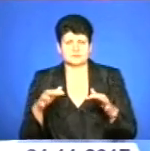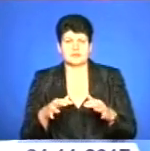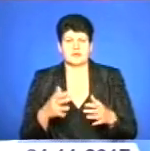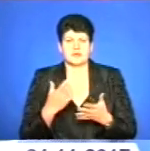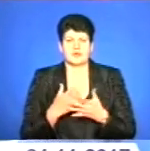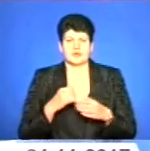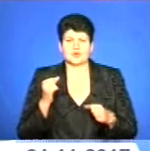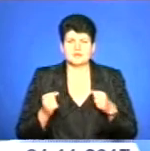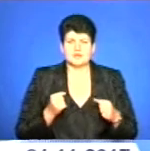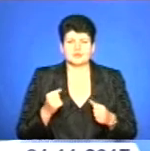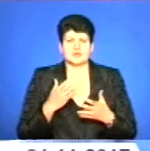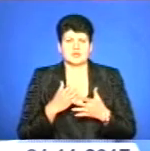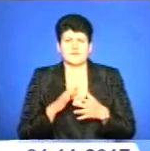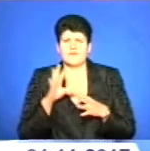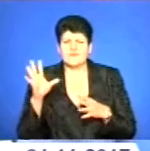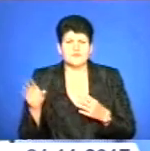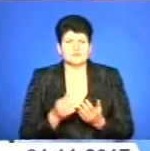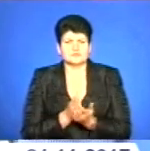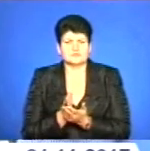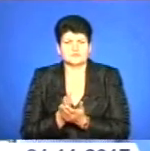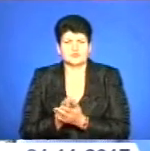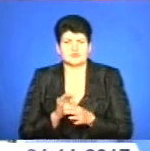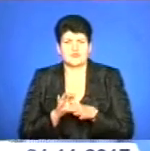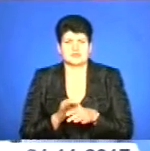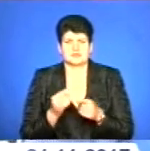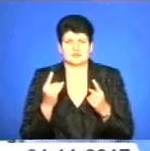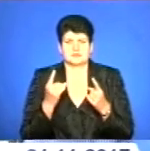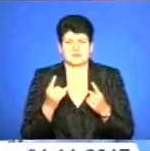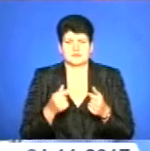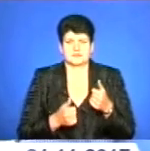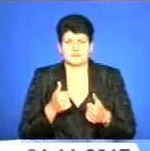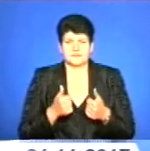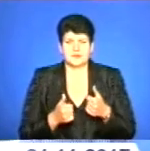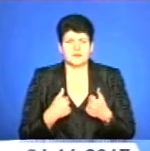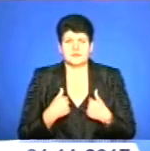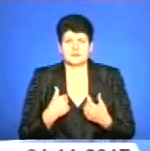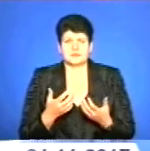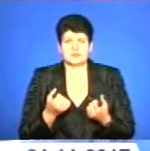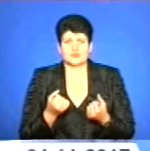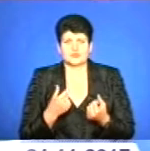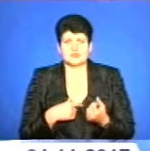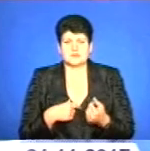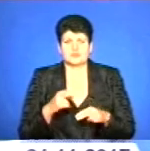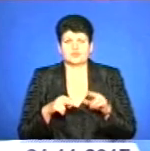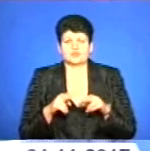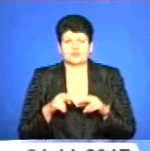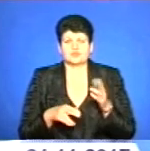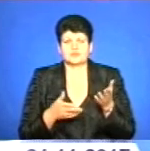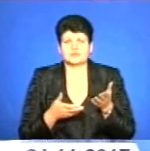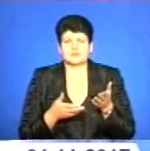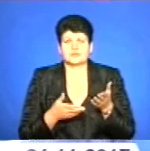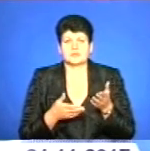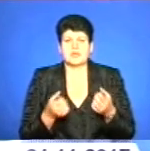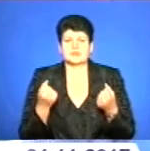розминочні зали. Ну, вся інфраструктура для того, щоб провести такого рівня змагань. Тому вони беруть до себе, тому що там будують велику